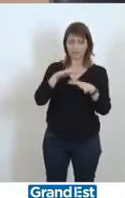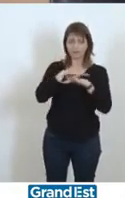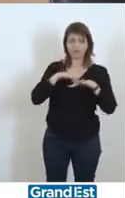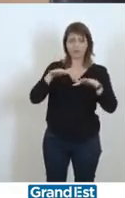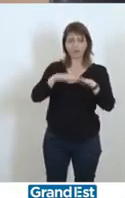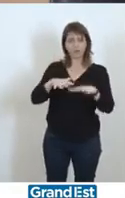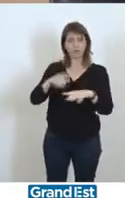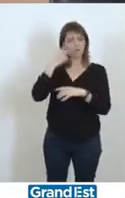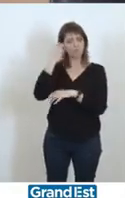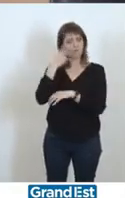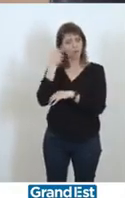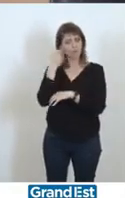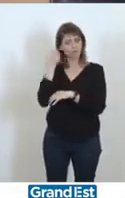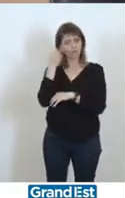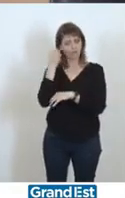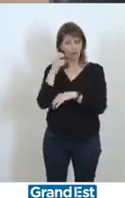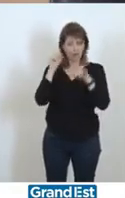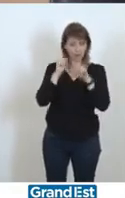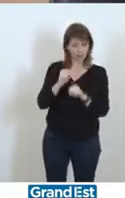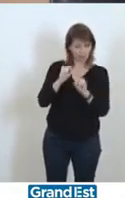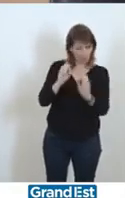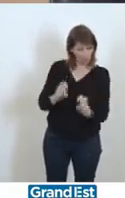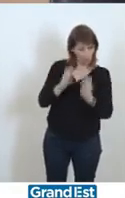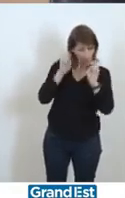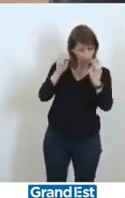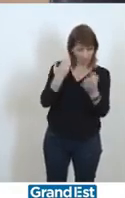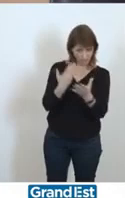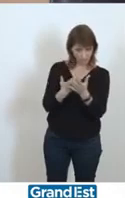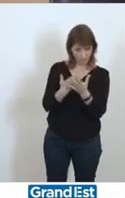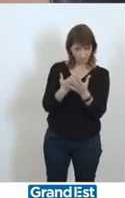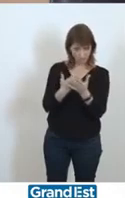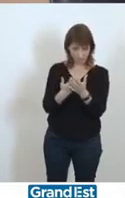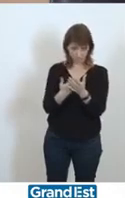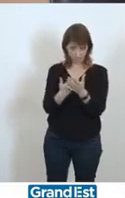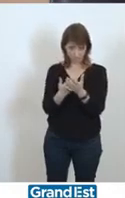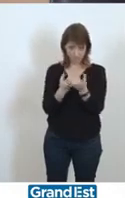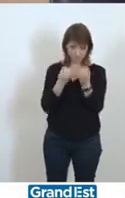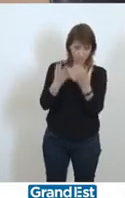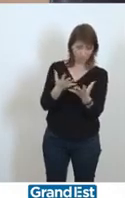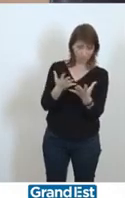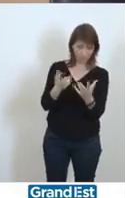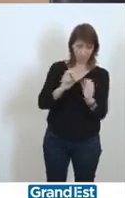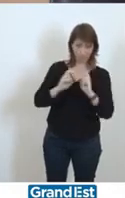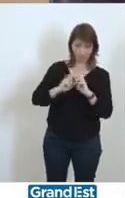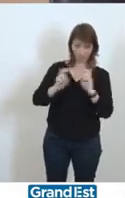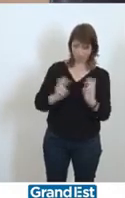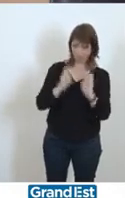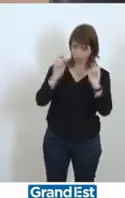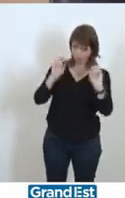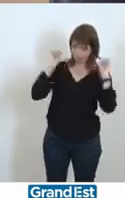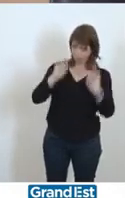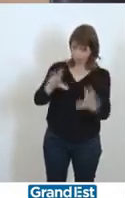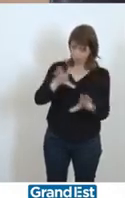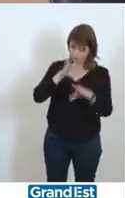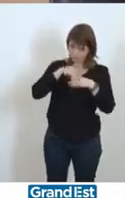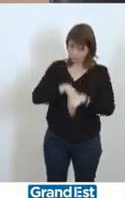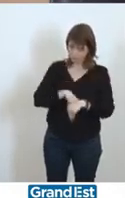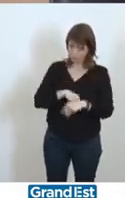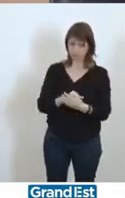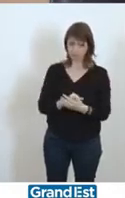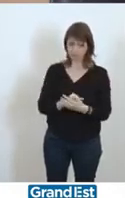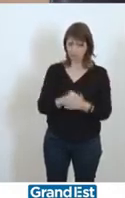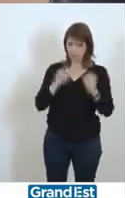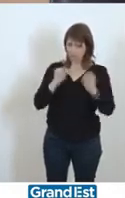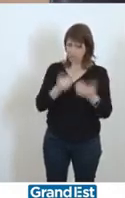sa capacité à pouvoir accepter une augmentation substantielle à 2 chiffres de l'offre de transport. N'y a-t-il pas un risque d'usure prématurée